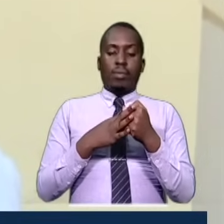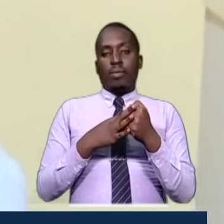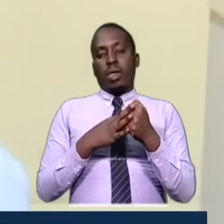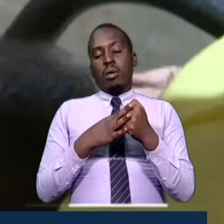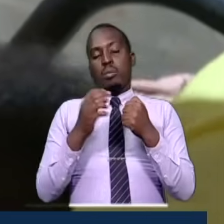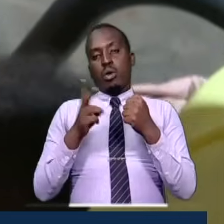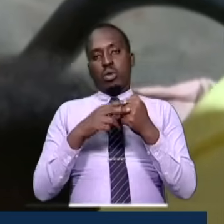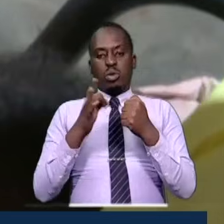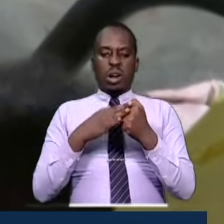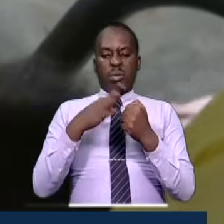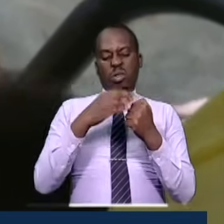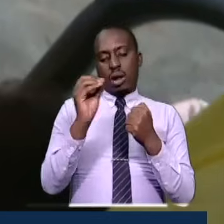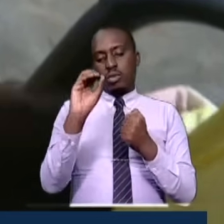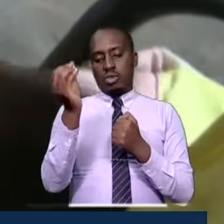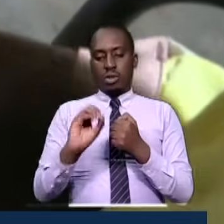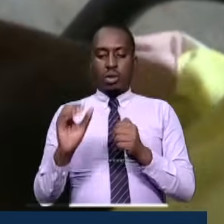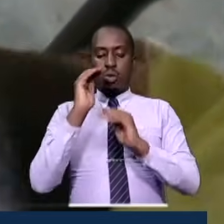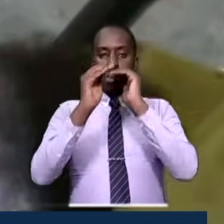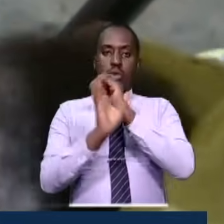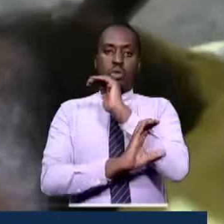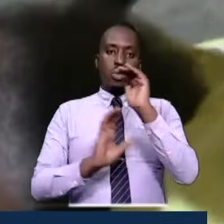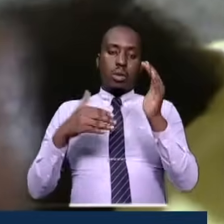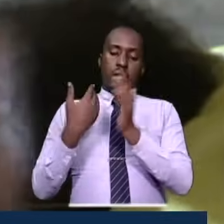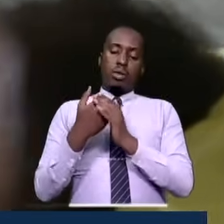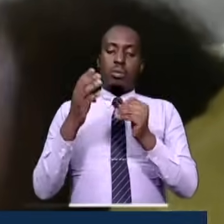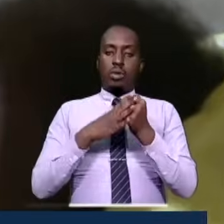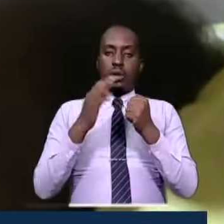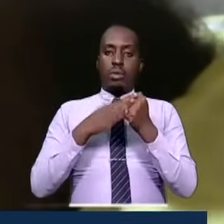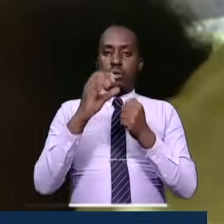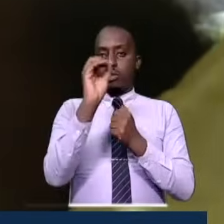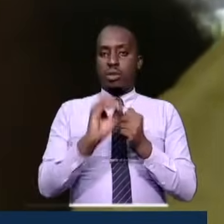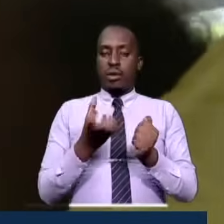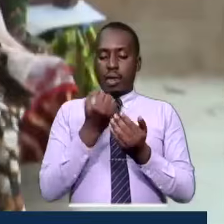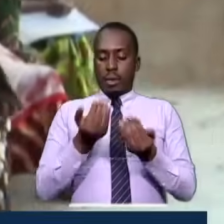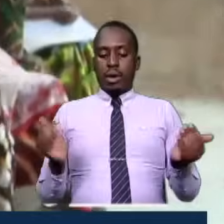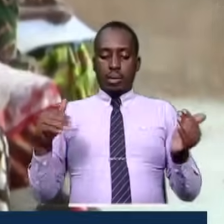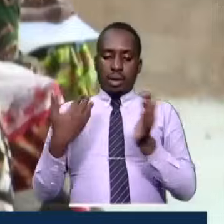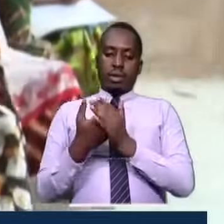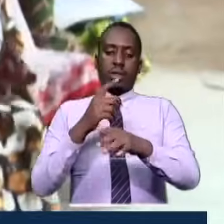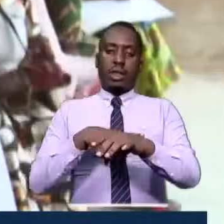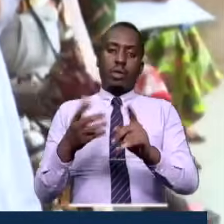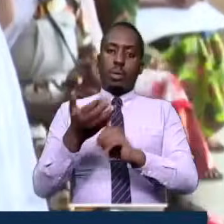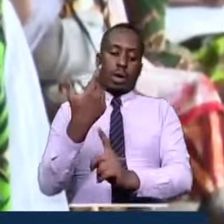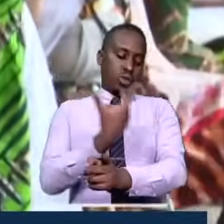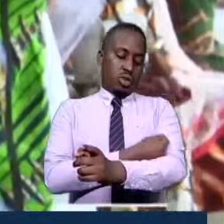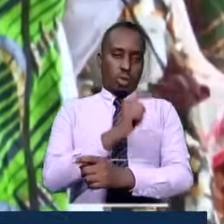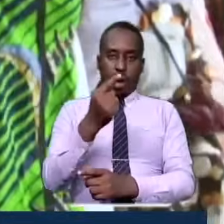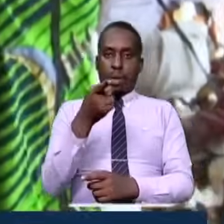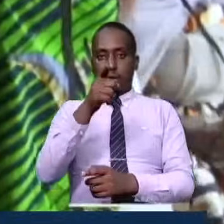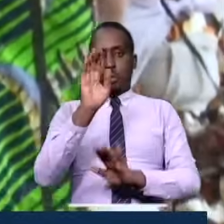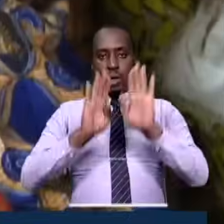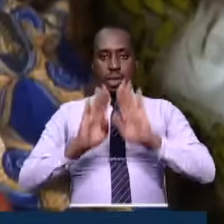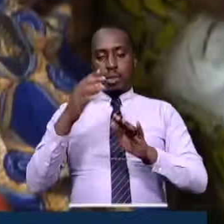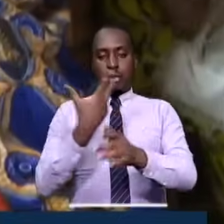78 ku ijana. Urwego rw'igihugu ababyeyi bagera kuri 98% bajya bafite abana bagejeje igihe cyo guhabwa urukingo rwa mbere nibo bitabira